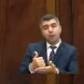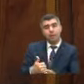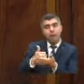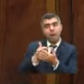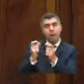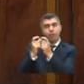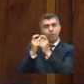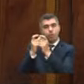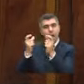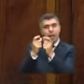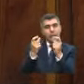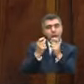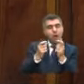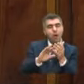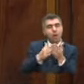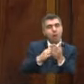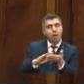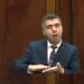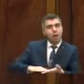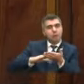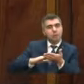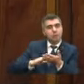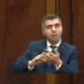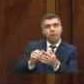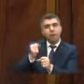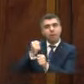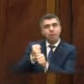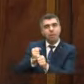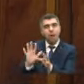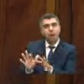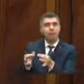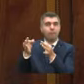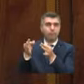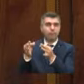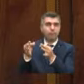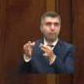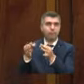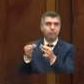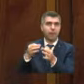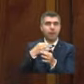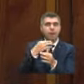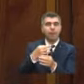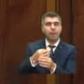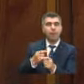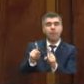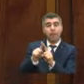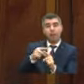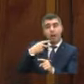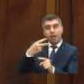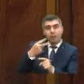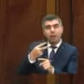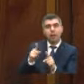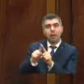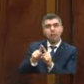من أجل رفع وتيرة النمو وإحداث فرص الشغل. في الحقيقة هذه ما كان علاش نهضر فيها، هضرنا على المعيار على